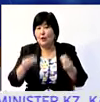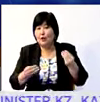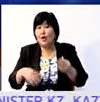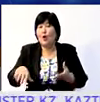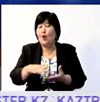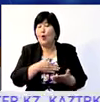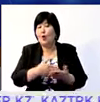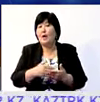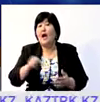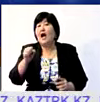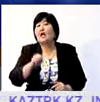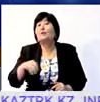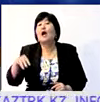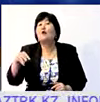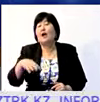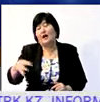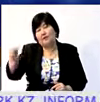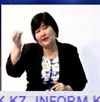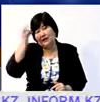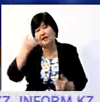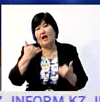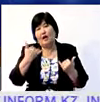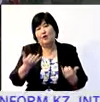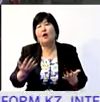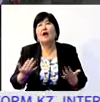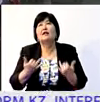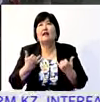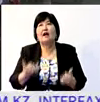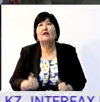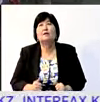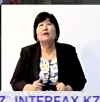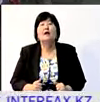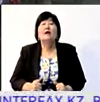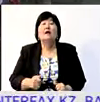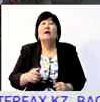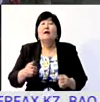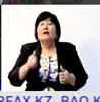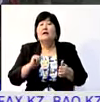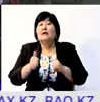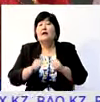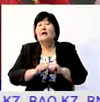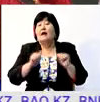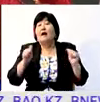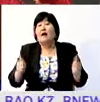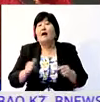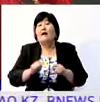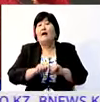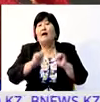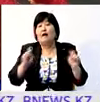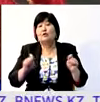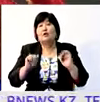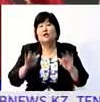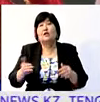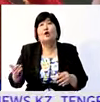қоғам қайраткері Аралбай Махамбетовті еске алуға арналған. Жарыстың ашылу салтанатына жиналғандар алдымен Аралбай Махамбетовтің